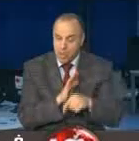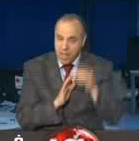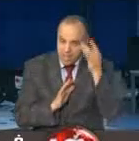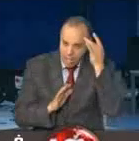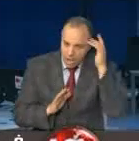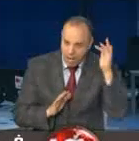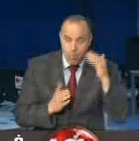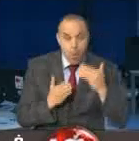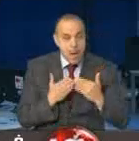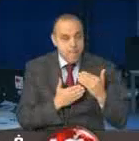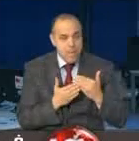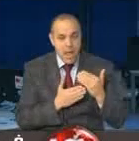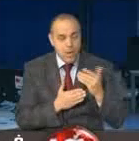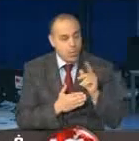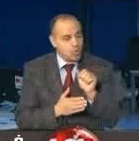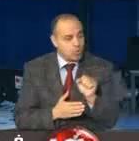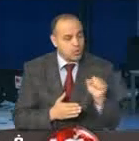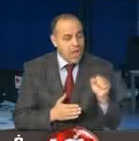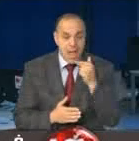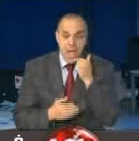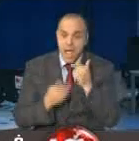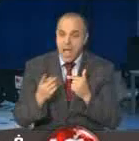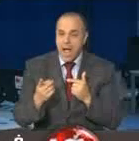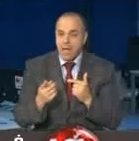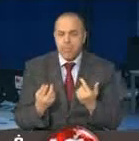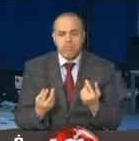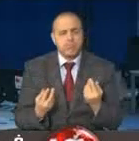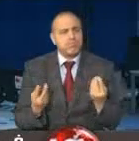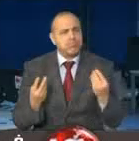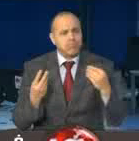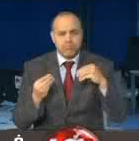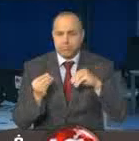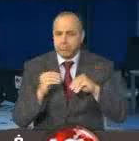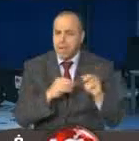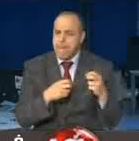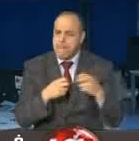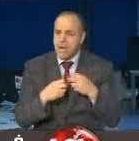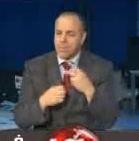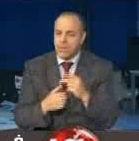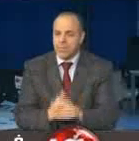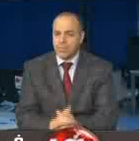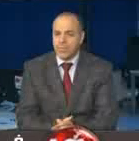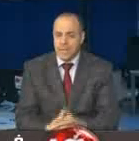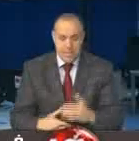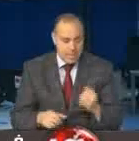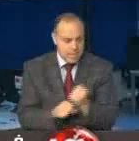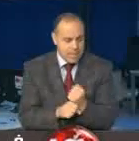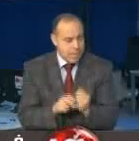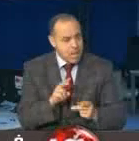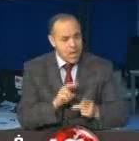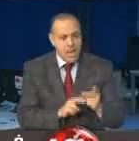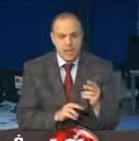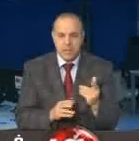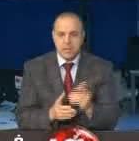الثقافي والمعماري والاجتماعي أثثت عددا من معارضه. هي نخدم أكثر على